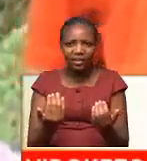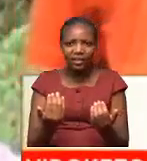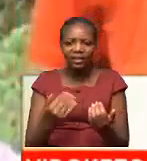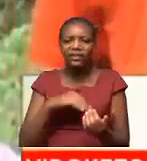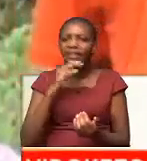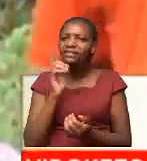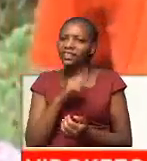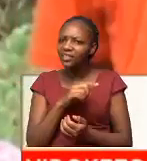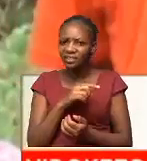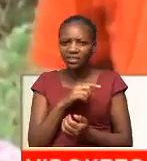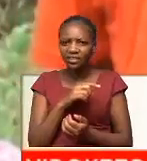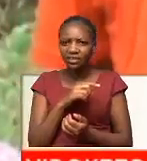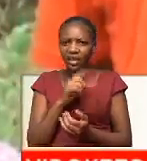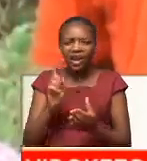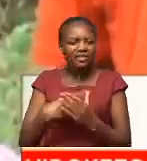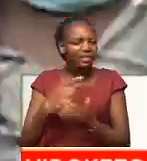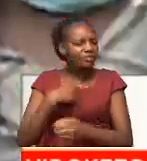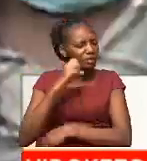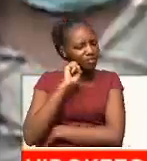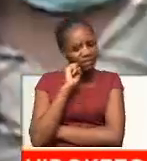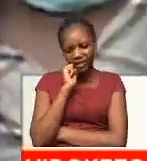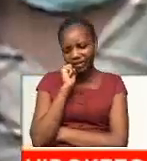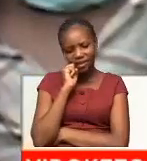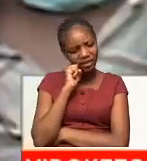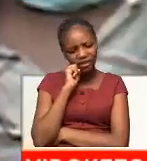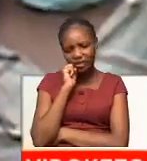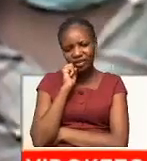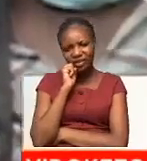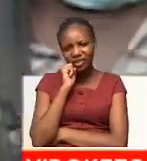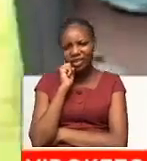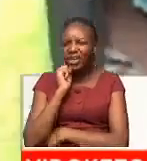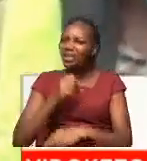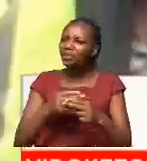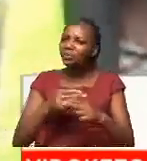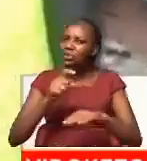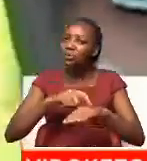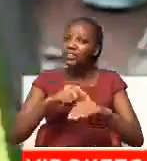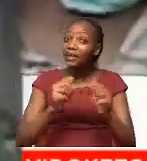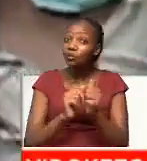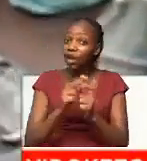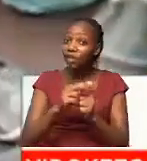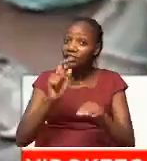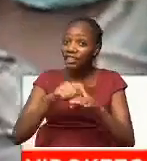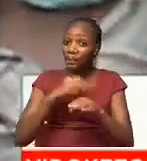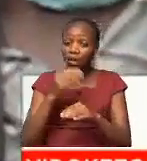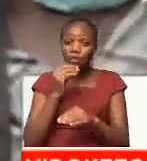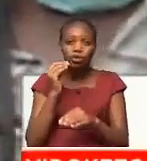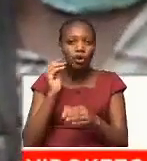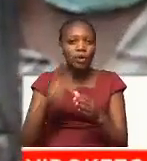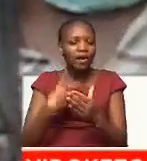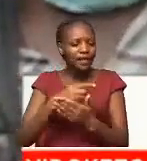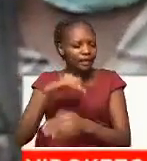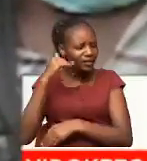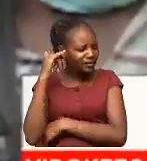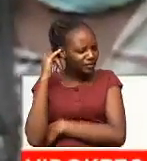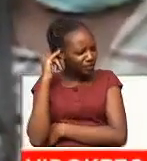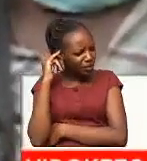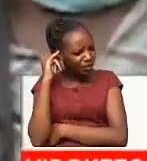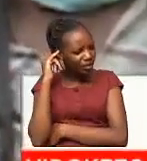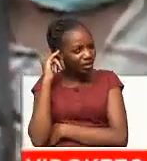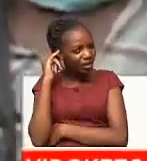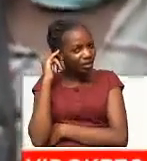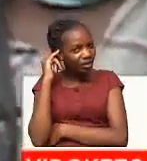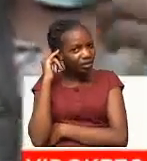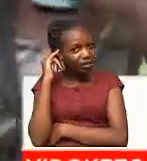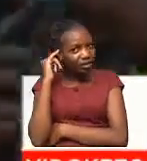zake. Sasa niko na usuni sana. Imekuwa mwendo wa saa 6 nikiwa nyumbani. Tukapata simu mahali